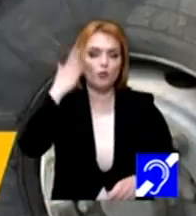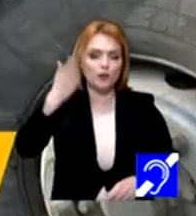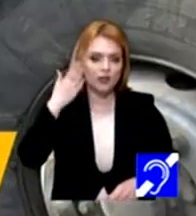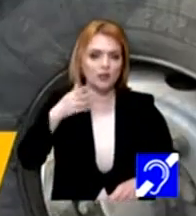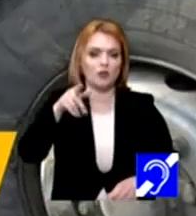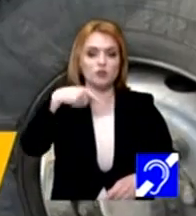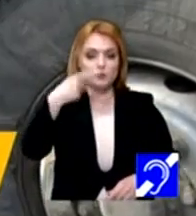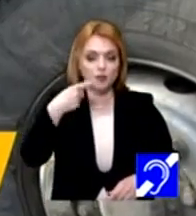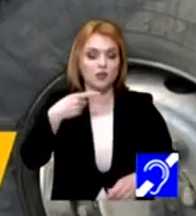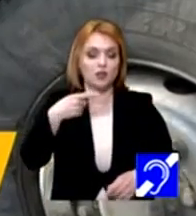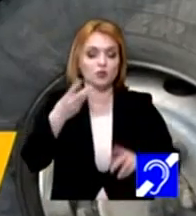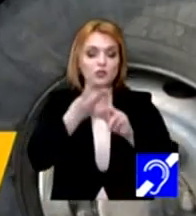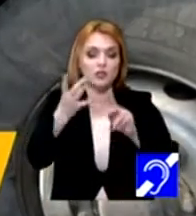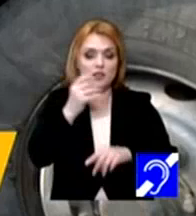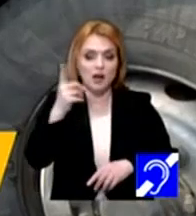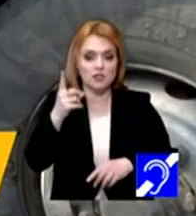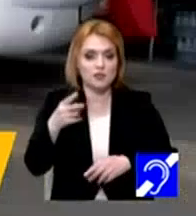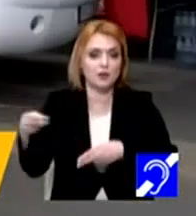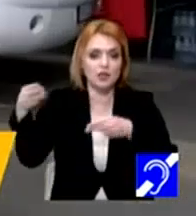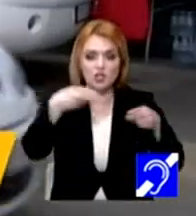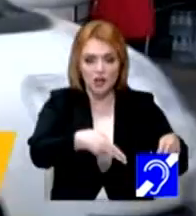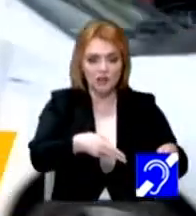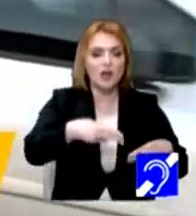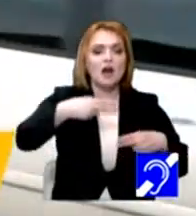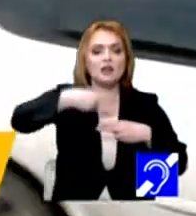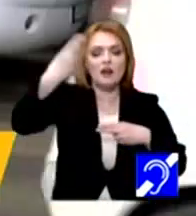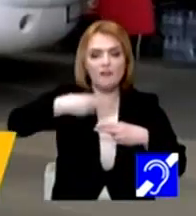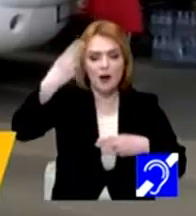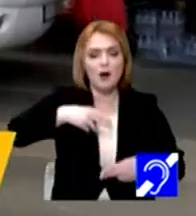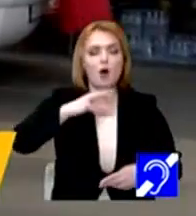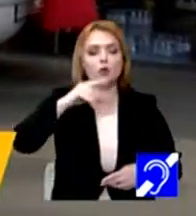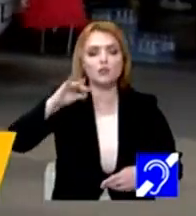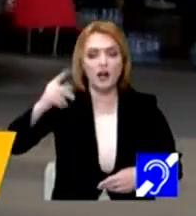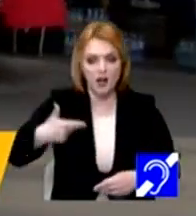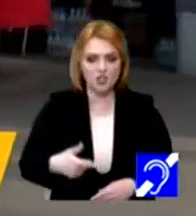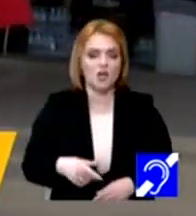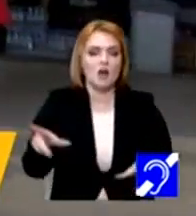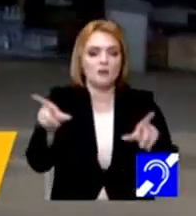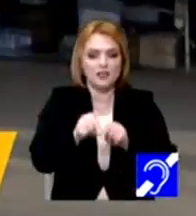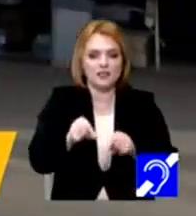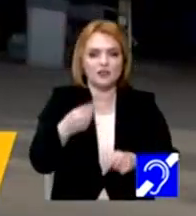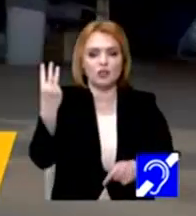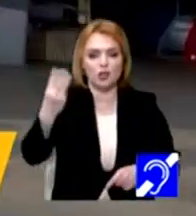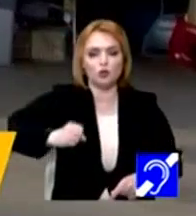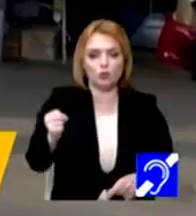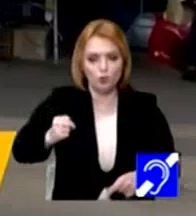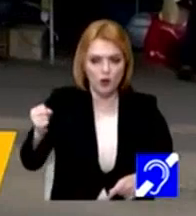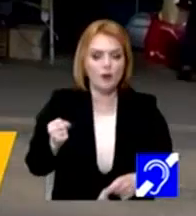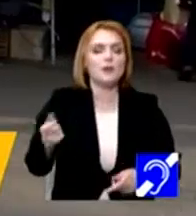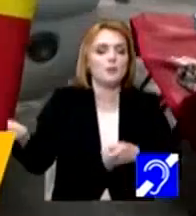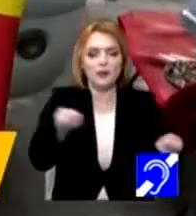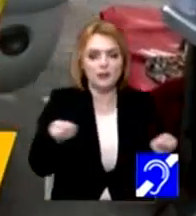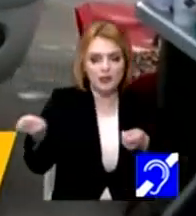colegi pentru a treia oară la Vama Utaci. Au adunat alimente, plăpumi și alte produse de primă necesitate. La întoarcere urmează